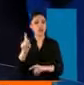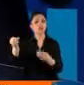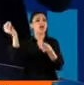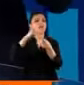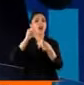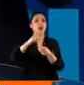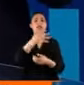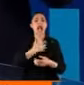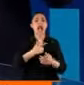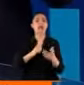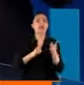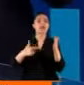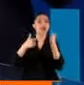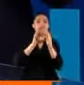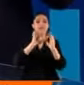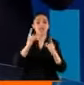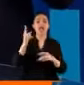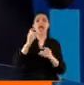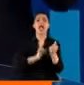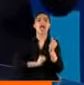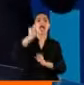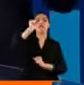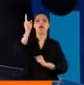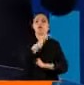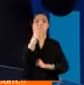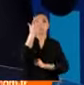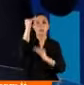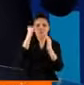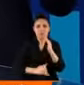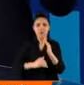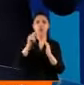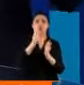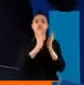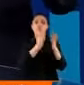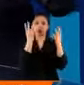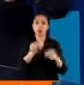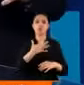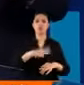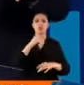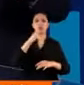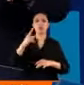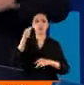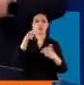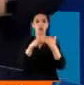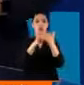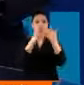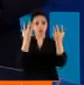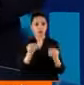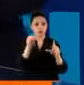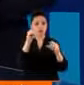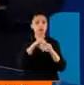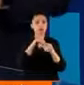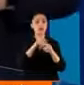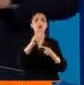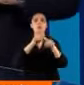hedef enflasyonu %5'e düşürmek ve bu seviyeyi kalıcı kılmak dedi. Kavcıoğlu'na göre bu hedefe ulaşmak için de